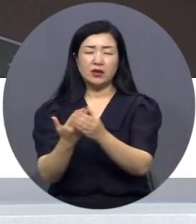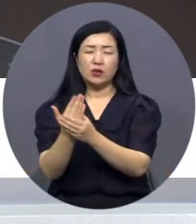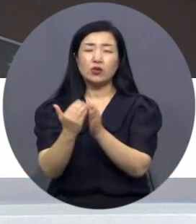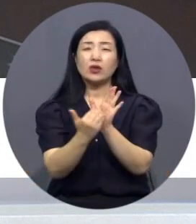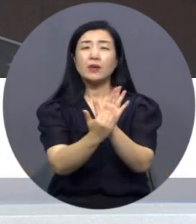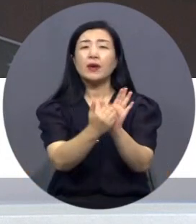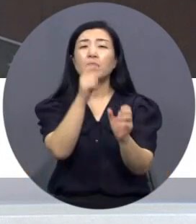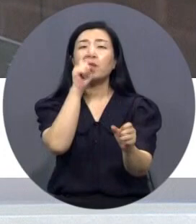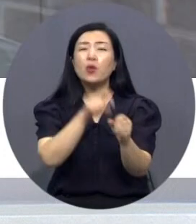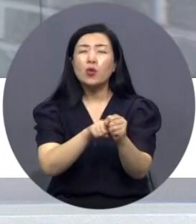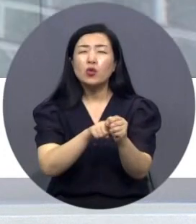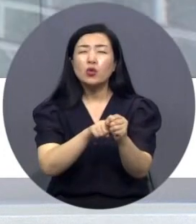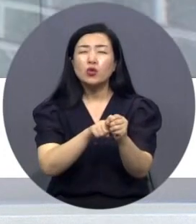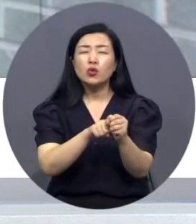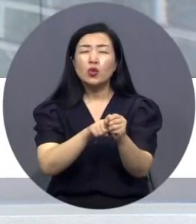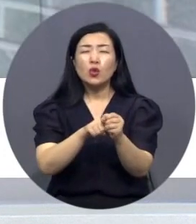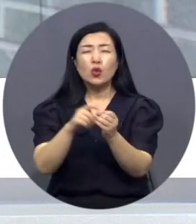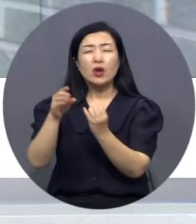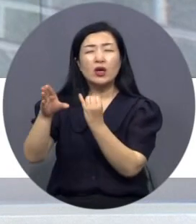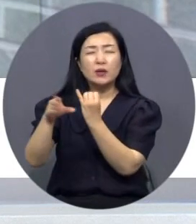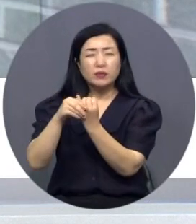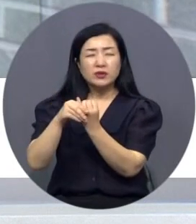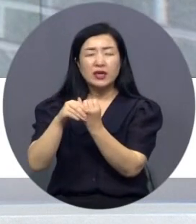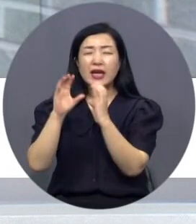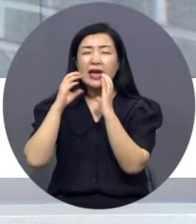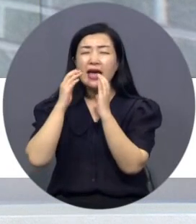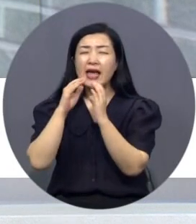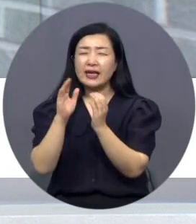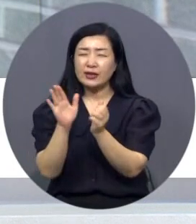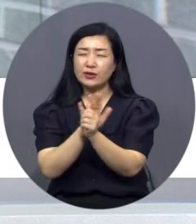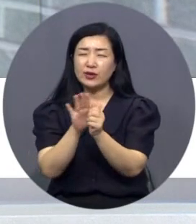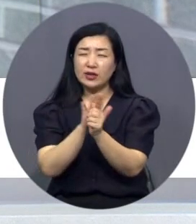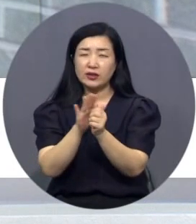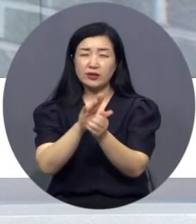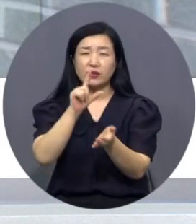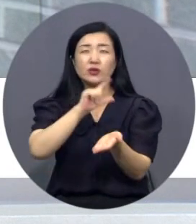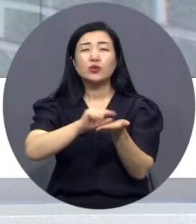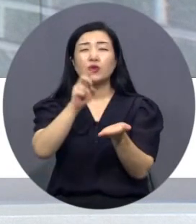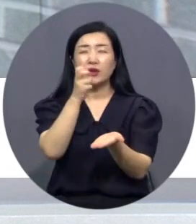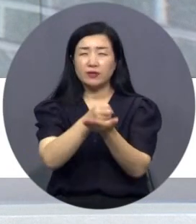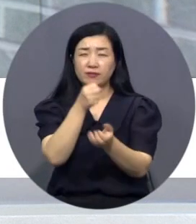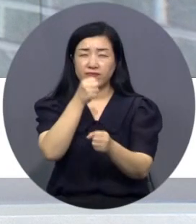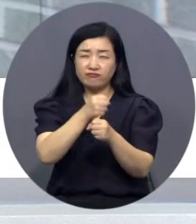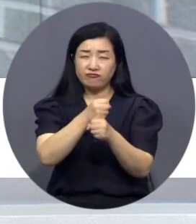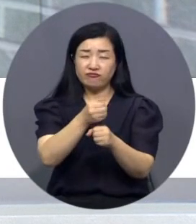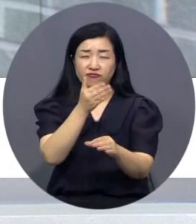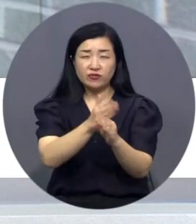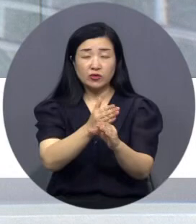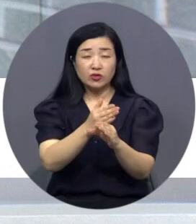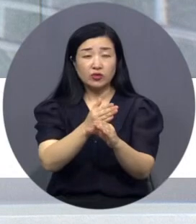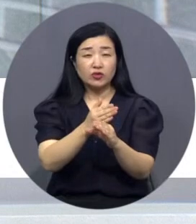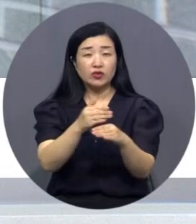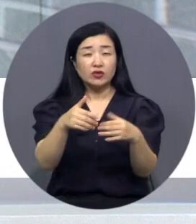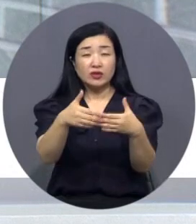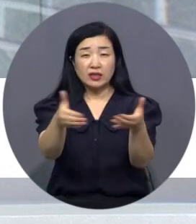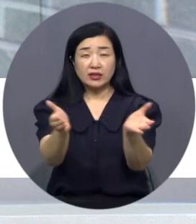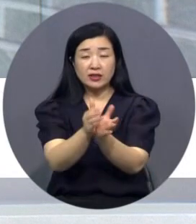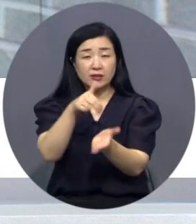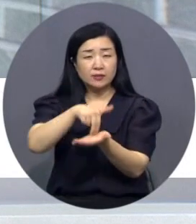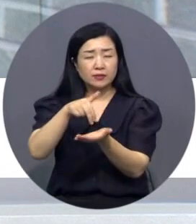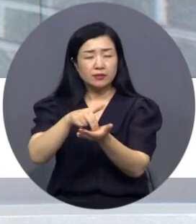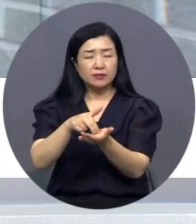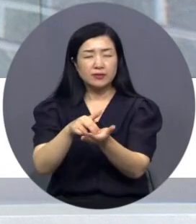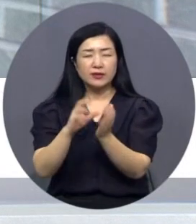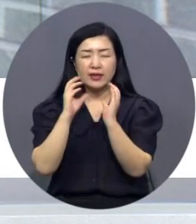예방하기 위해 위기에 처한 임산부와 영아를 지원하는 조례안이 추진되고 있는데, 시민사회단체들은 영아